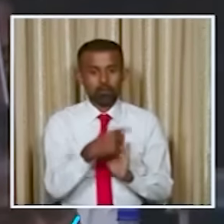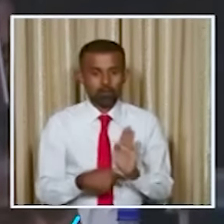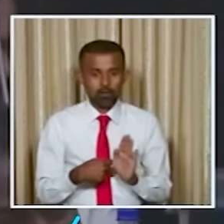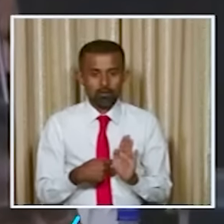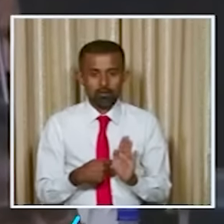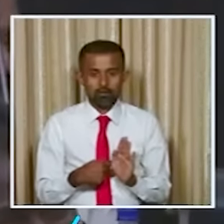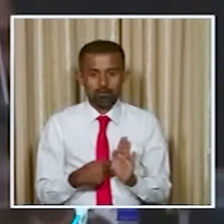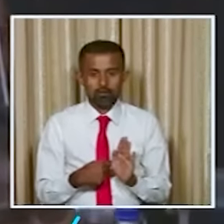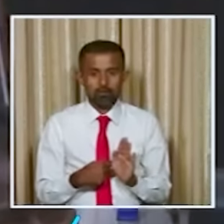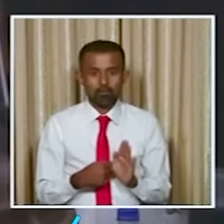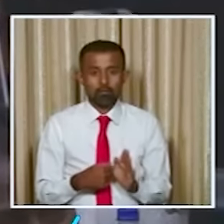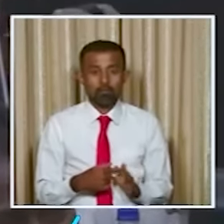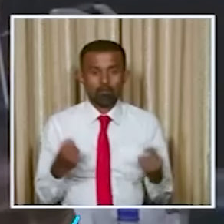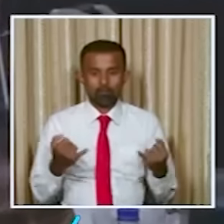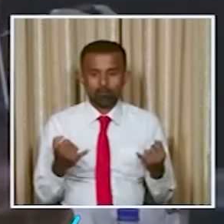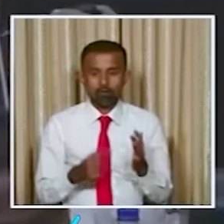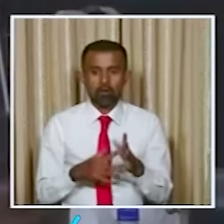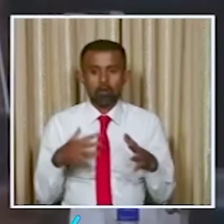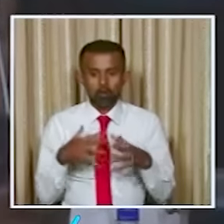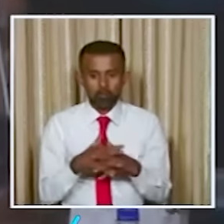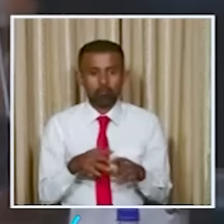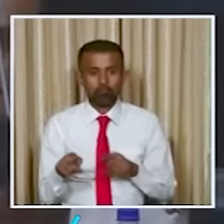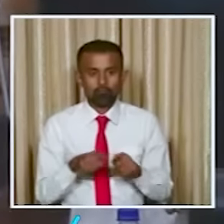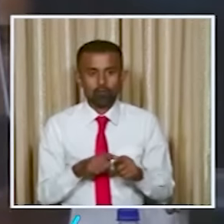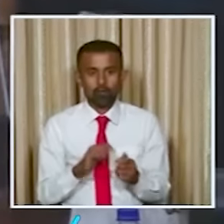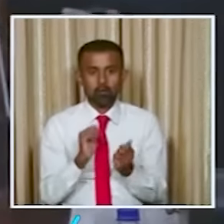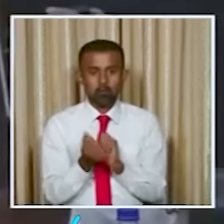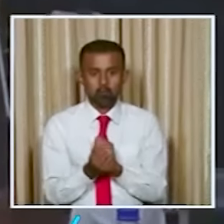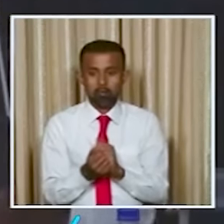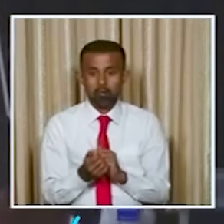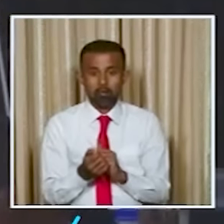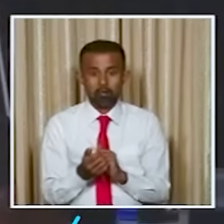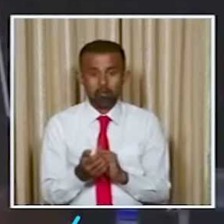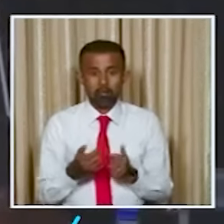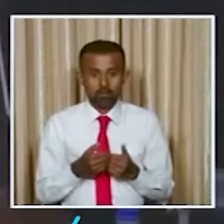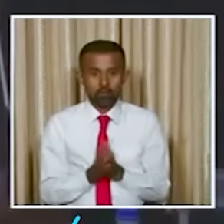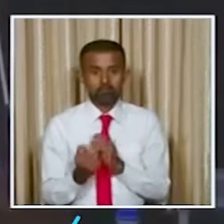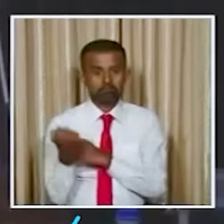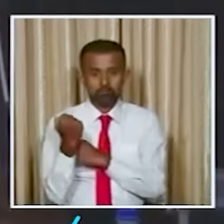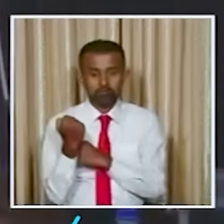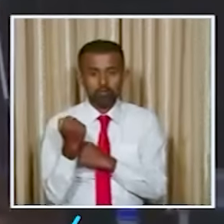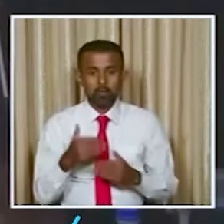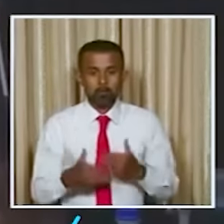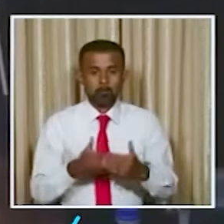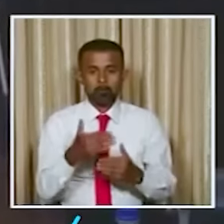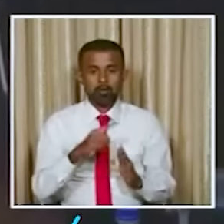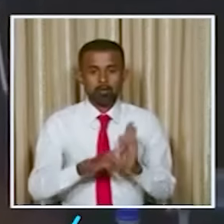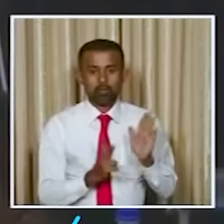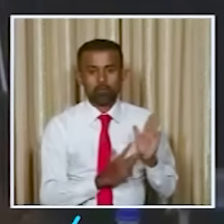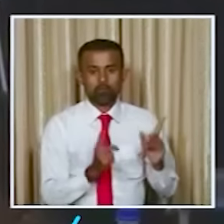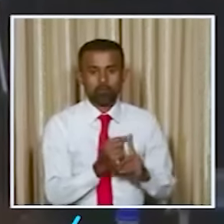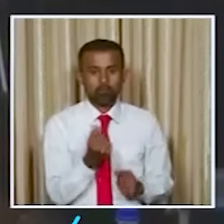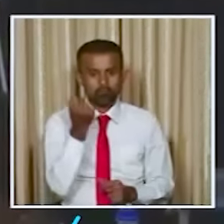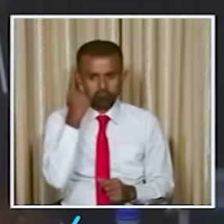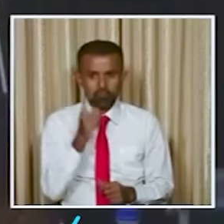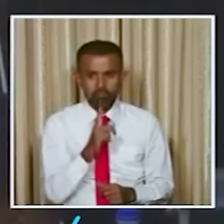මේ රටේ වල් වැදිච්ච නීතියක් තියෙන රටක් බවට පරිවර්තනය කරලා තමන් බලය අරගෙන බලය පවත්වාගෙන යන්නයි ජනතා විමුක්ති පෙරමුණේ යෝජනා